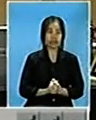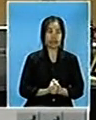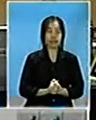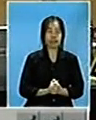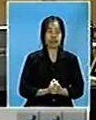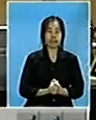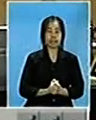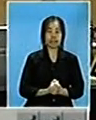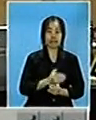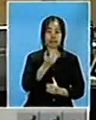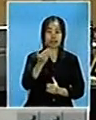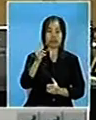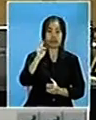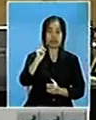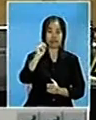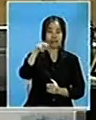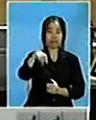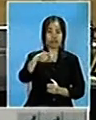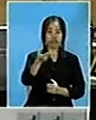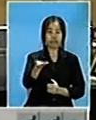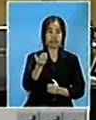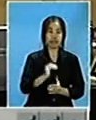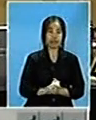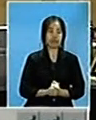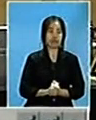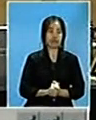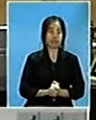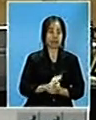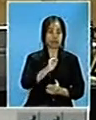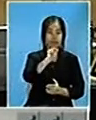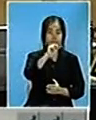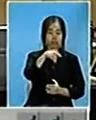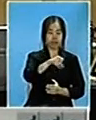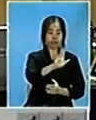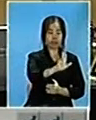ต่อไปท่านนิพนธ์วิสิทธิ์ยุทธศาสตร์เดี๋ยวนะท่านนิพนธ์เ